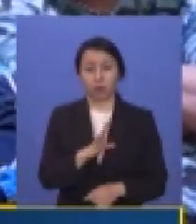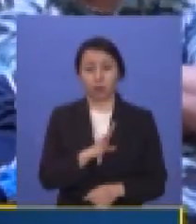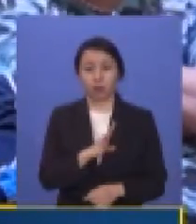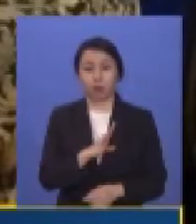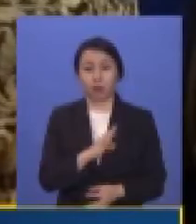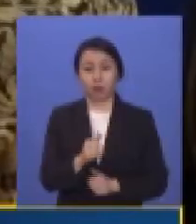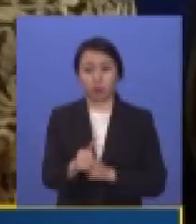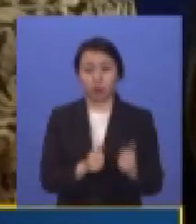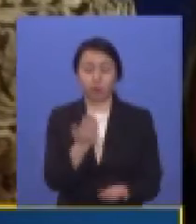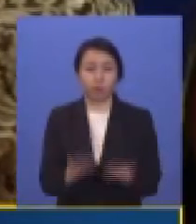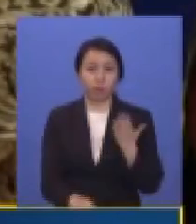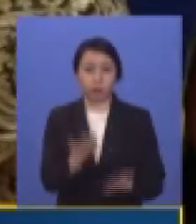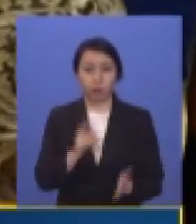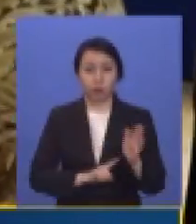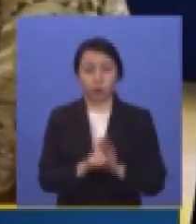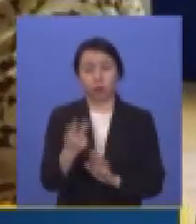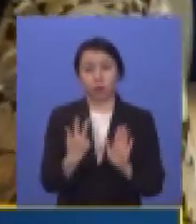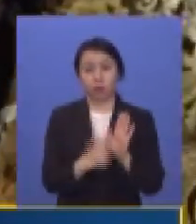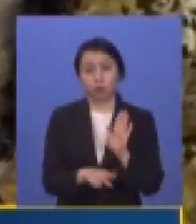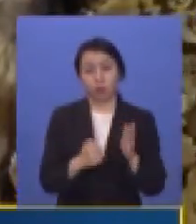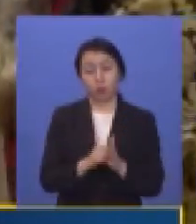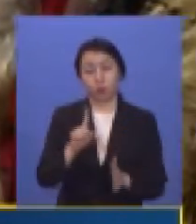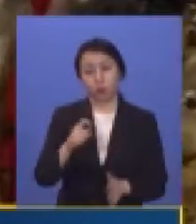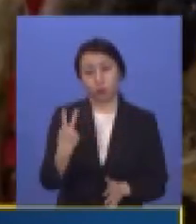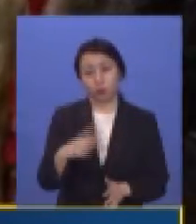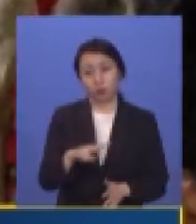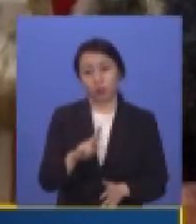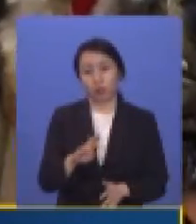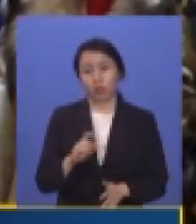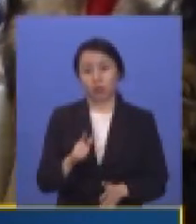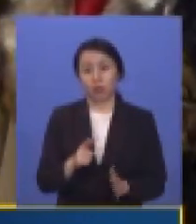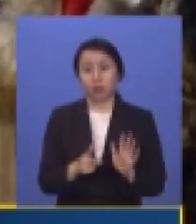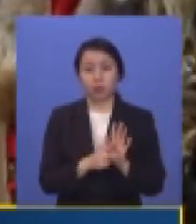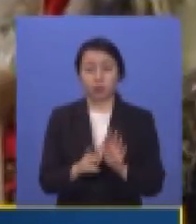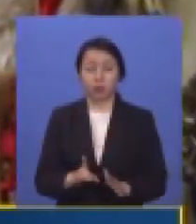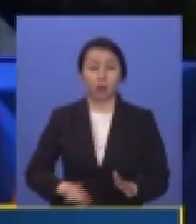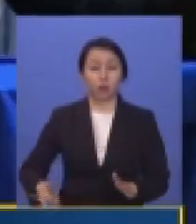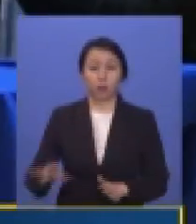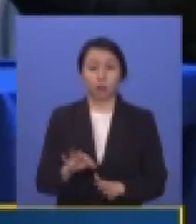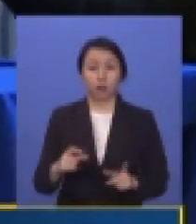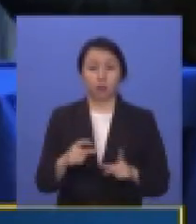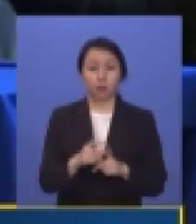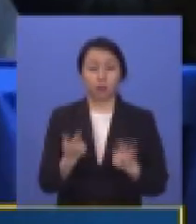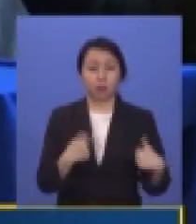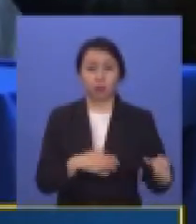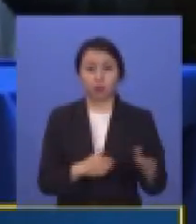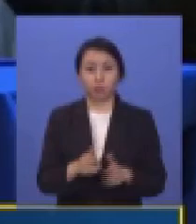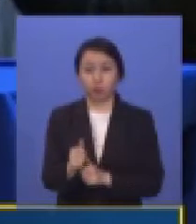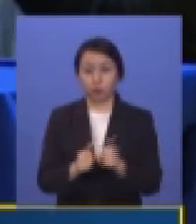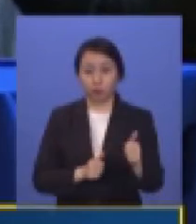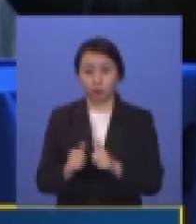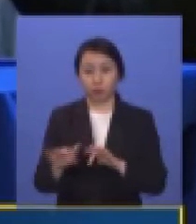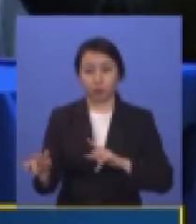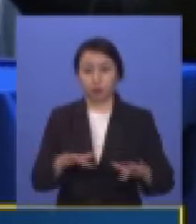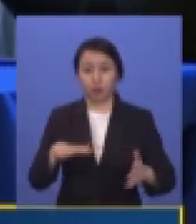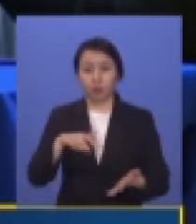состязались борцы весовой категории от 80 до 122 килограммов из 8 районов области. По словам организаторов турнира,